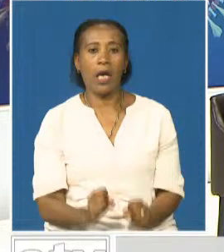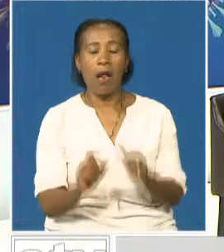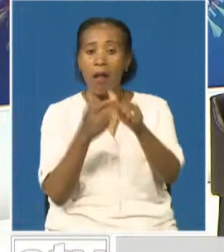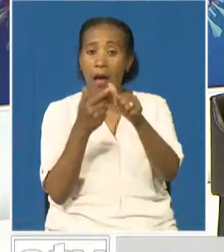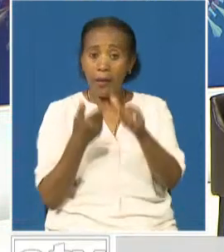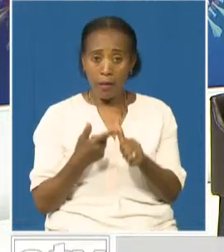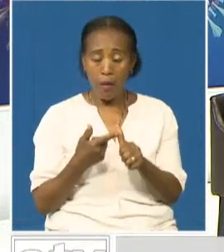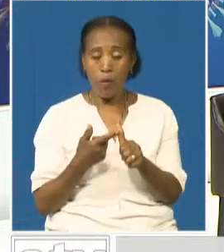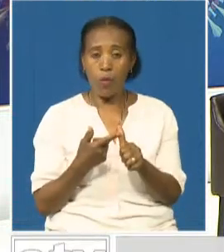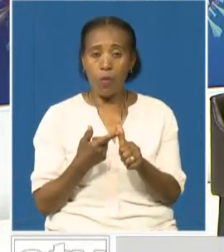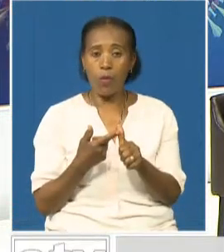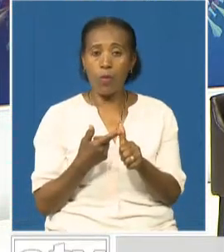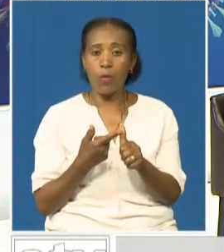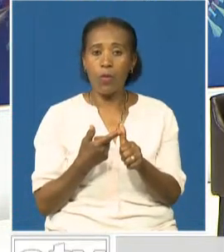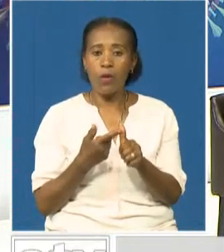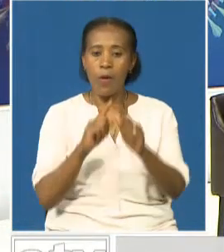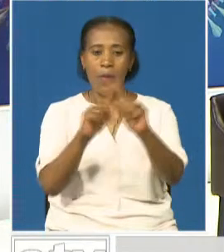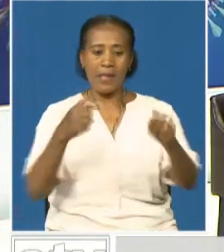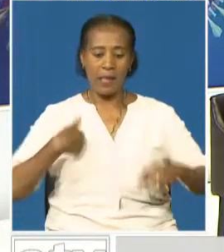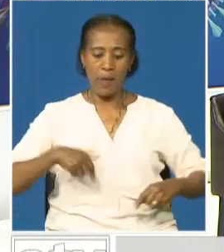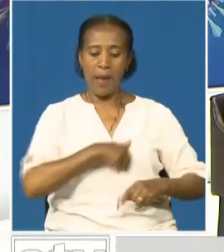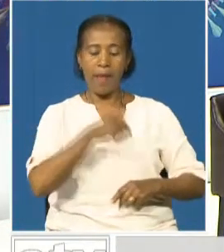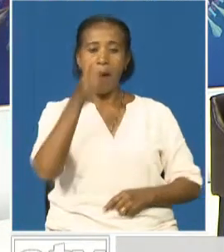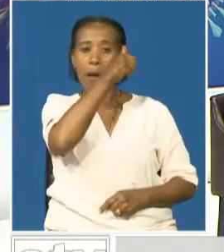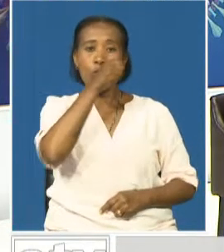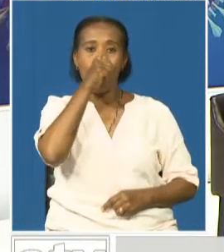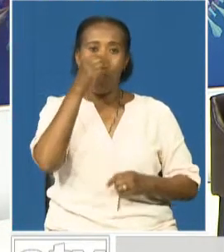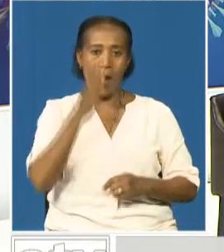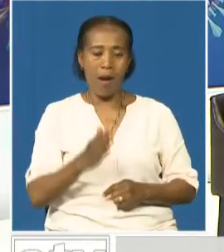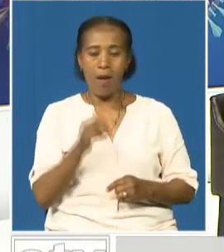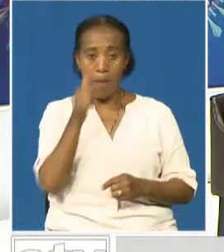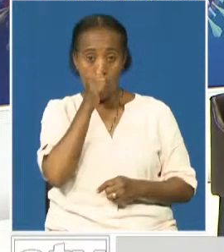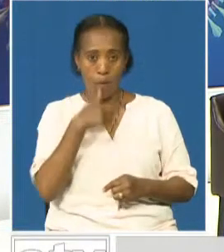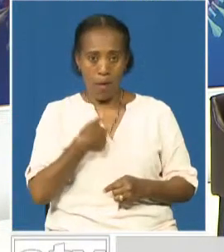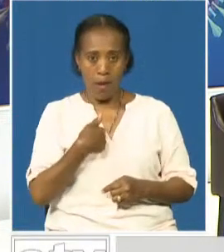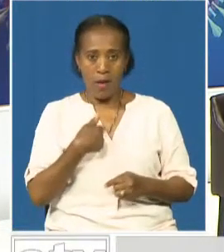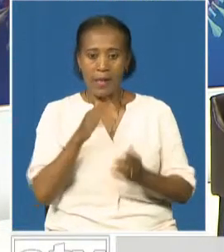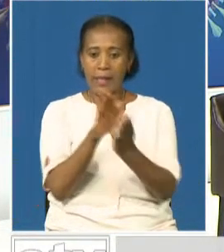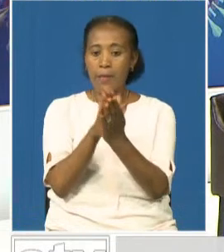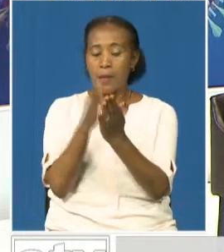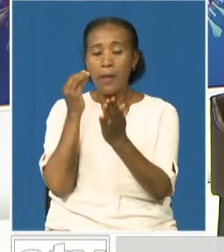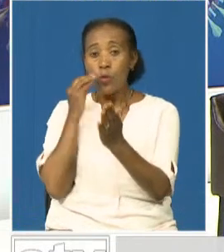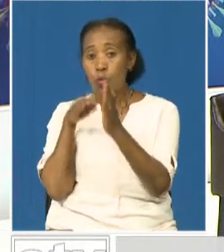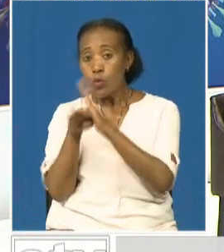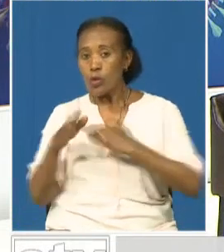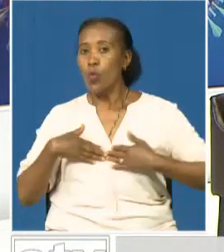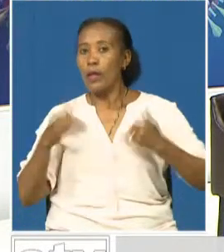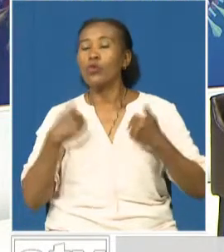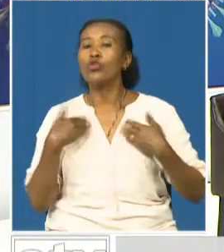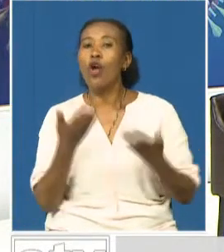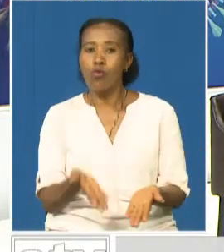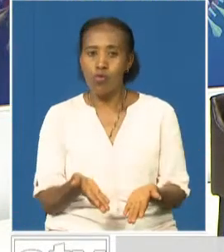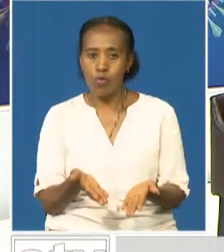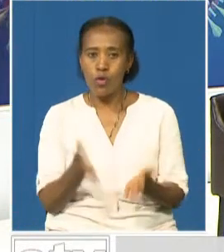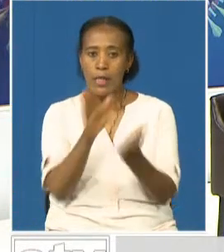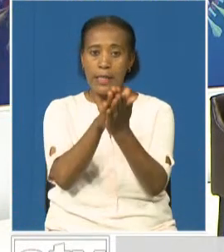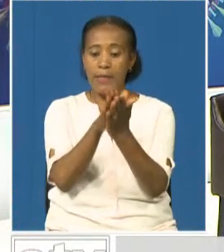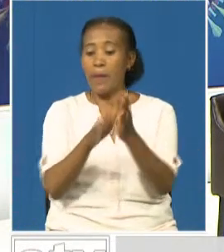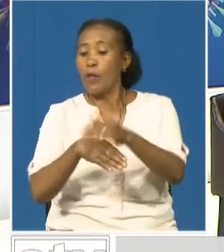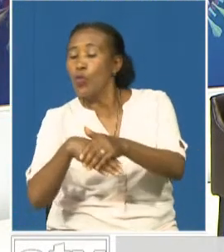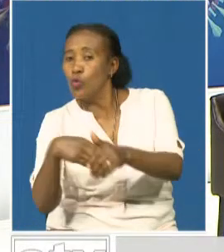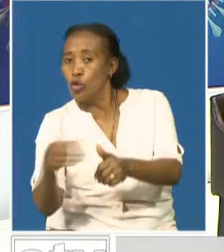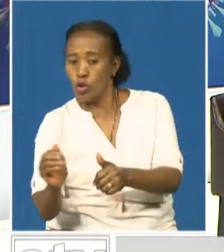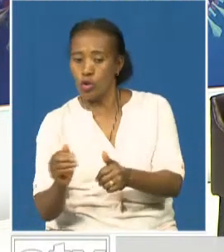አንደኛ በተለይ በእኛ በኢትዮጵያ ትምህርት ቤት ውስጥ ያሉ ወጣቶች አሉ። ከትምህርት ቤት